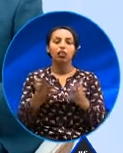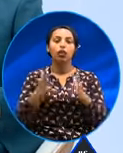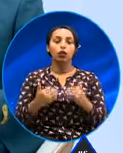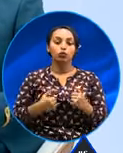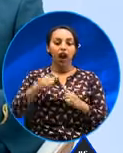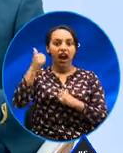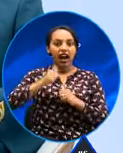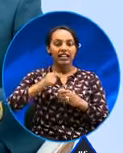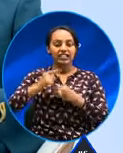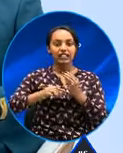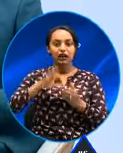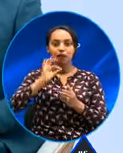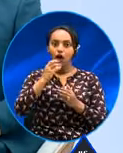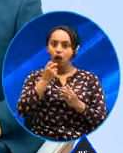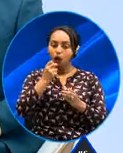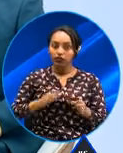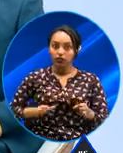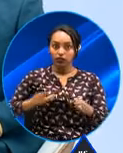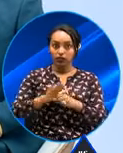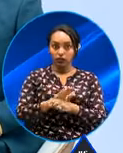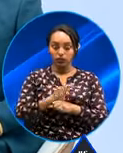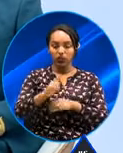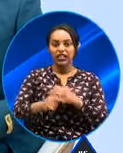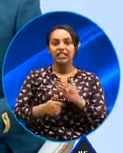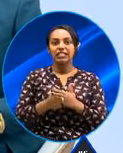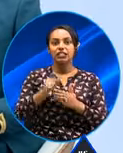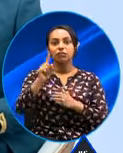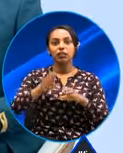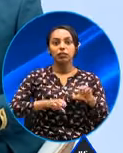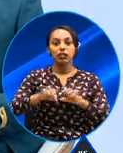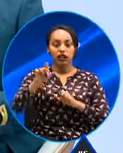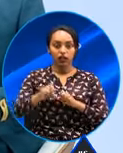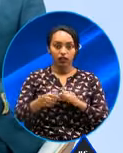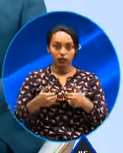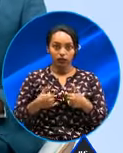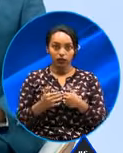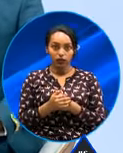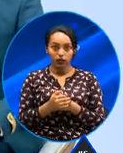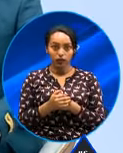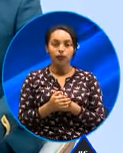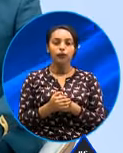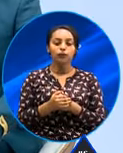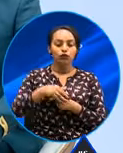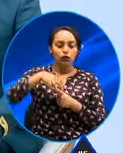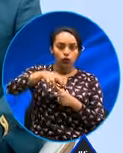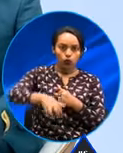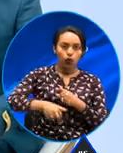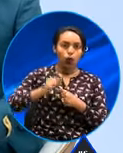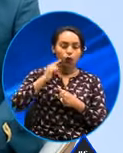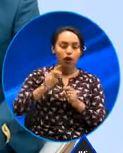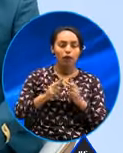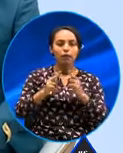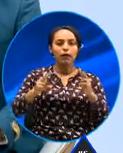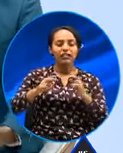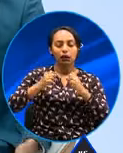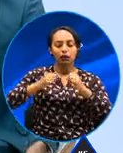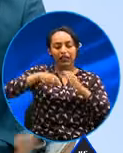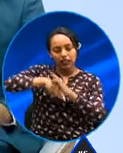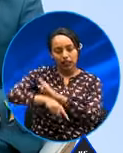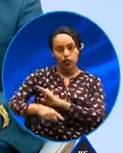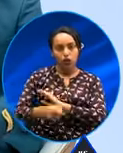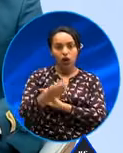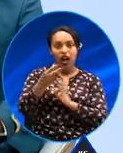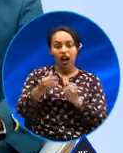ይቃጠላሉ፣ አየር ስለማያገኙ ውሃ ሲሞላል። ስለዚህ ምን መደረግ አለባቸው? ጉድጓዱ እንኳን በጣም የጠለቀ